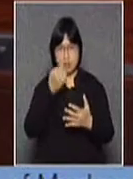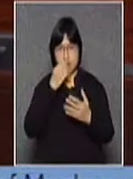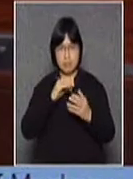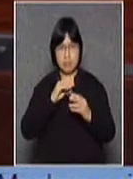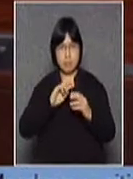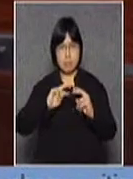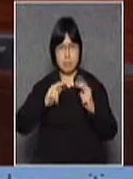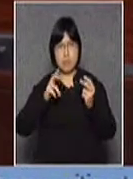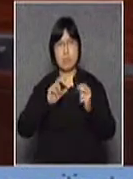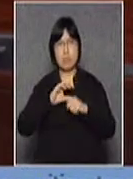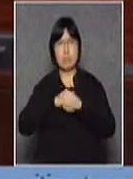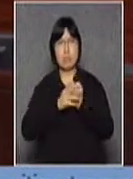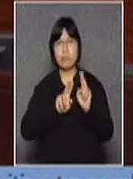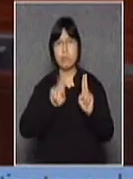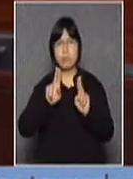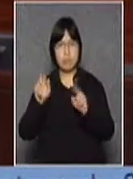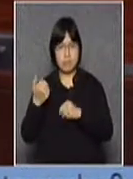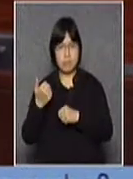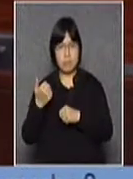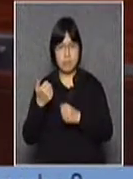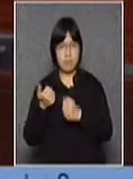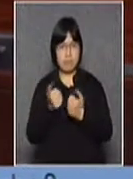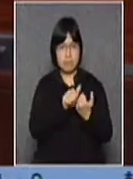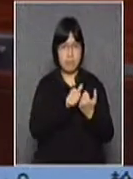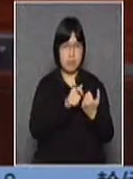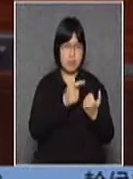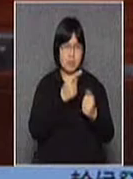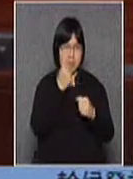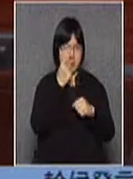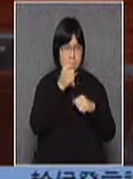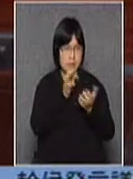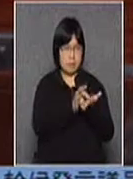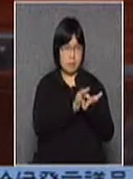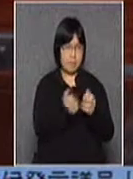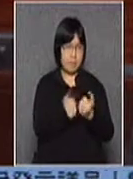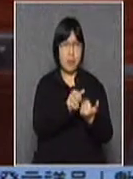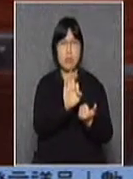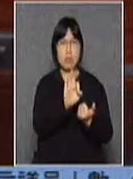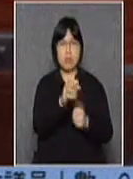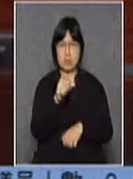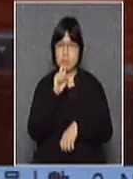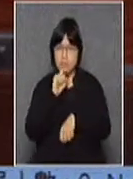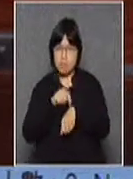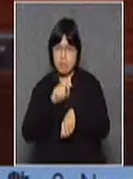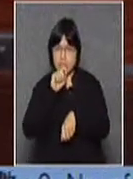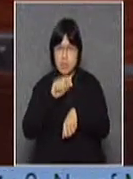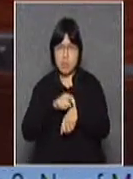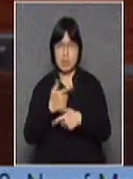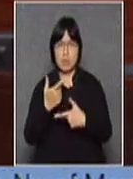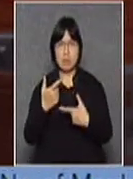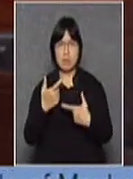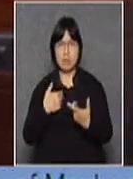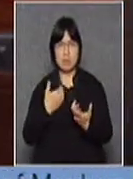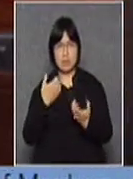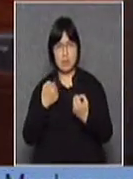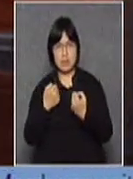的都會，即是沒有依靠獨特一個的地點，有段時間可能是基於寒戰的因素，